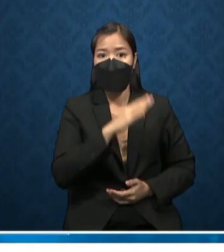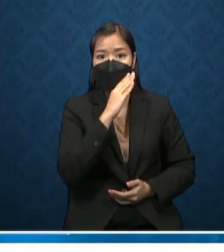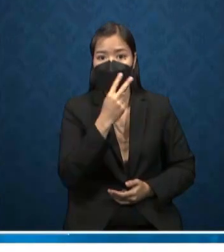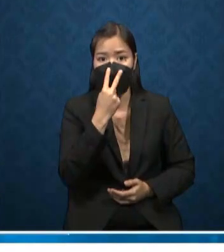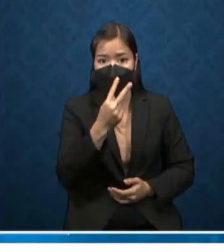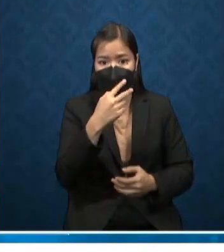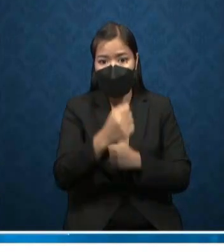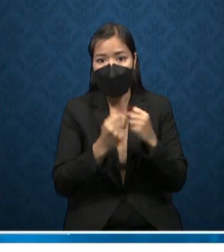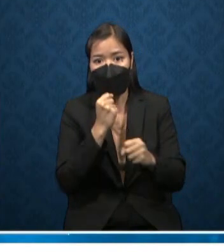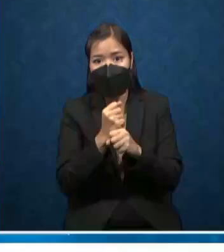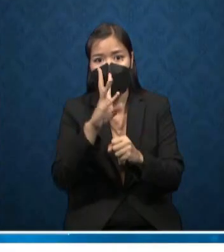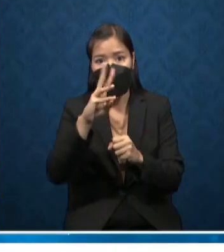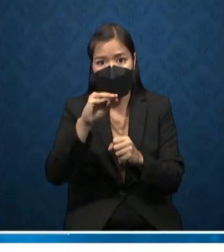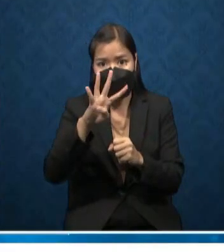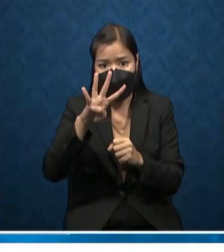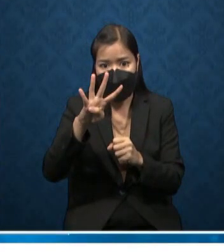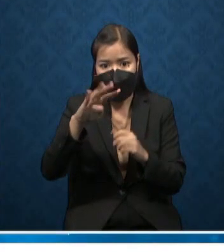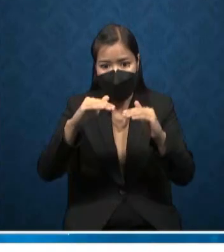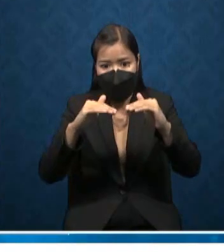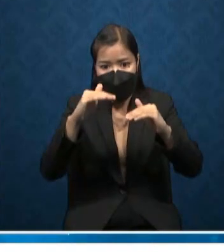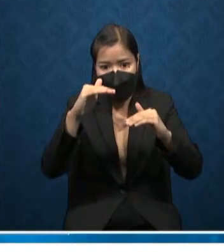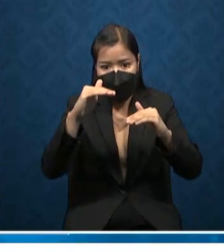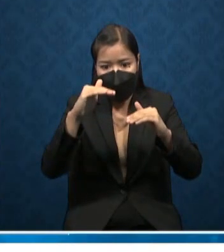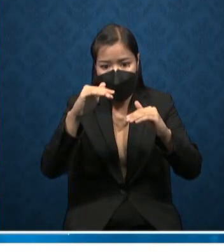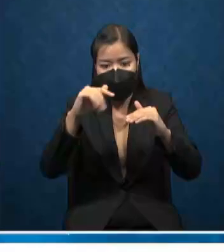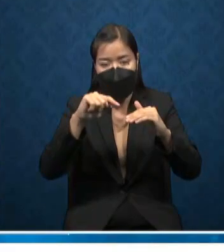64จะสูงกว่าปี63